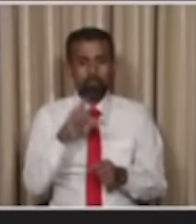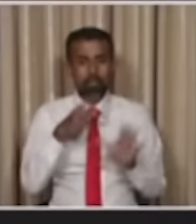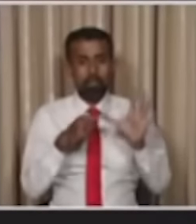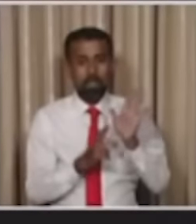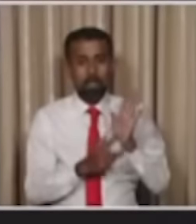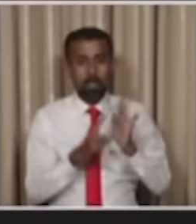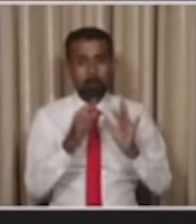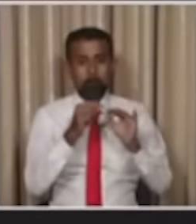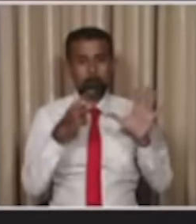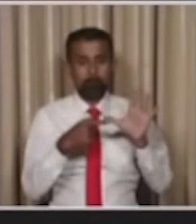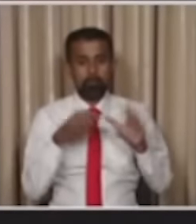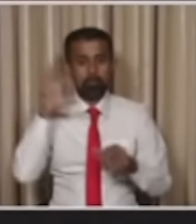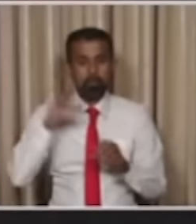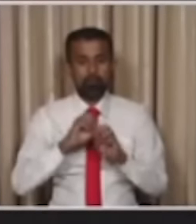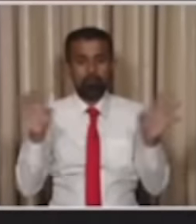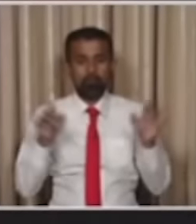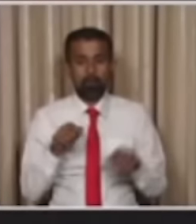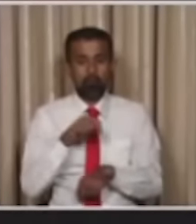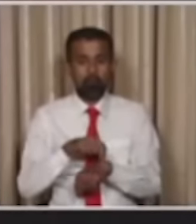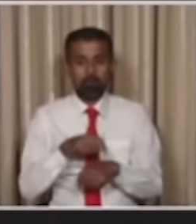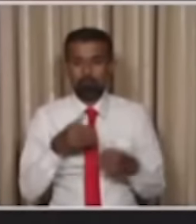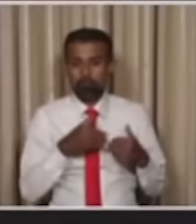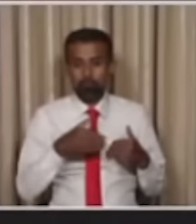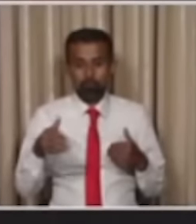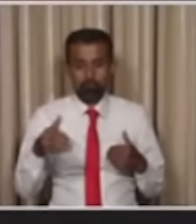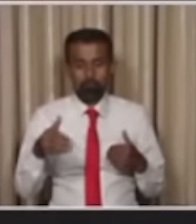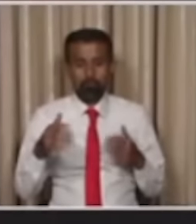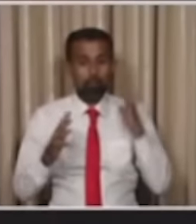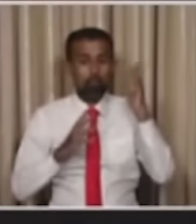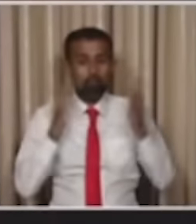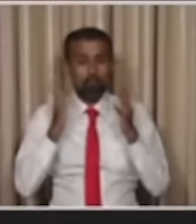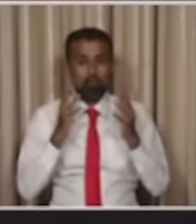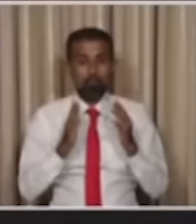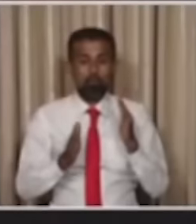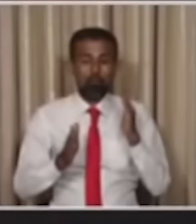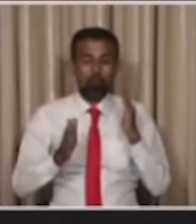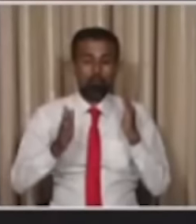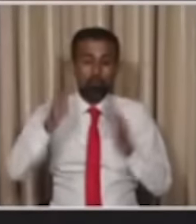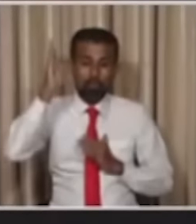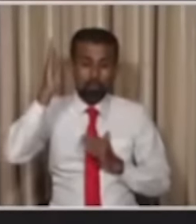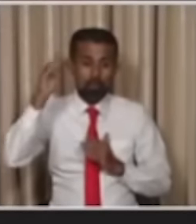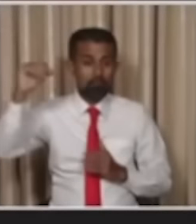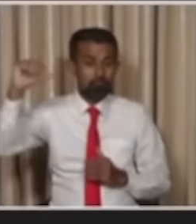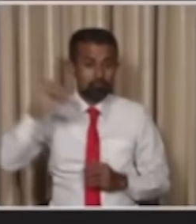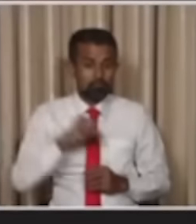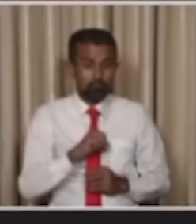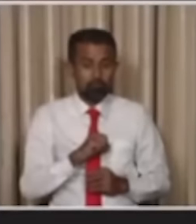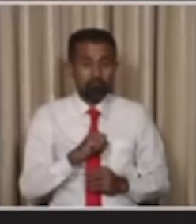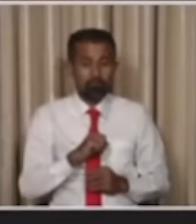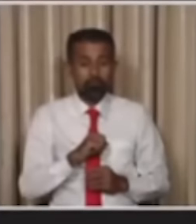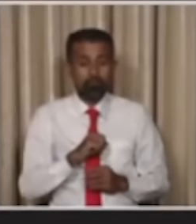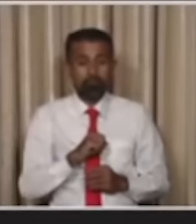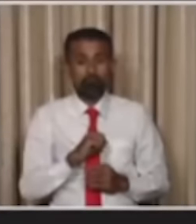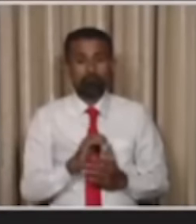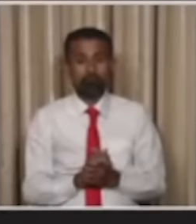රාජ්‍යය ප්‍රකාශයට පත් කළ මොහොතේ සිට ලෝකේ එහා කොනේ ඉඳලා මෙහා කොනේ සිඩ්නි නුවරට